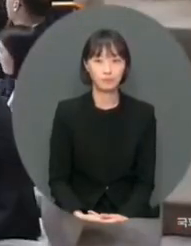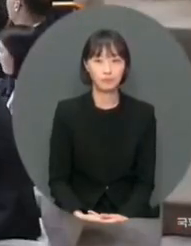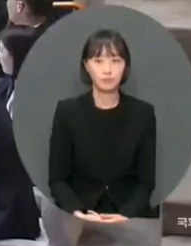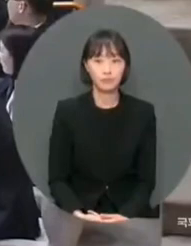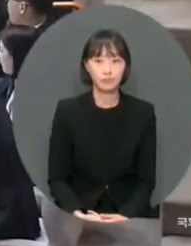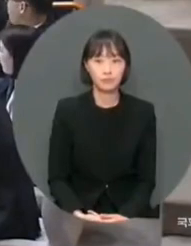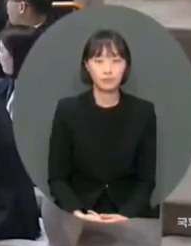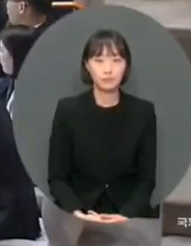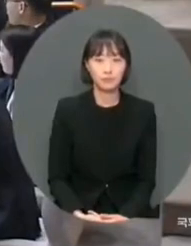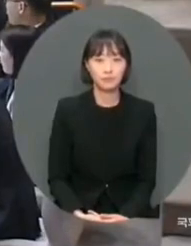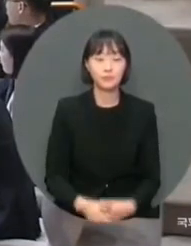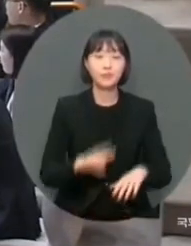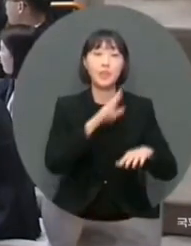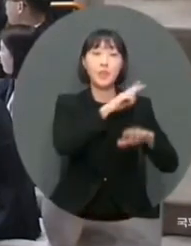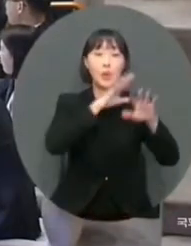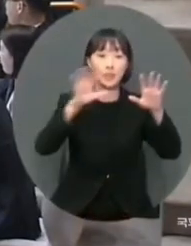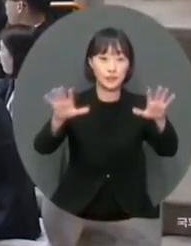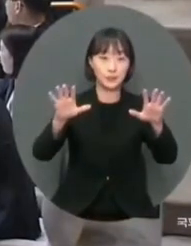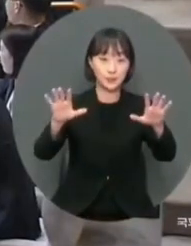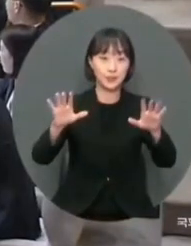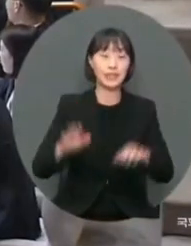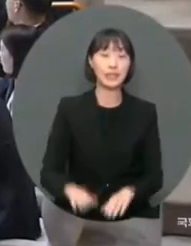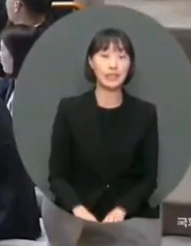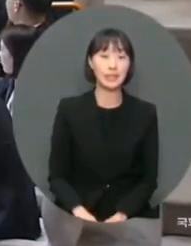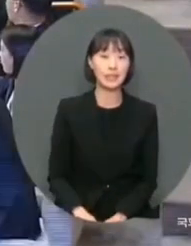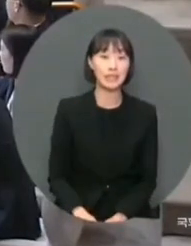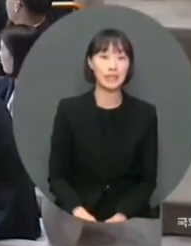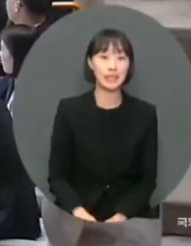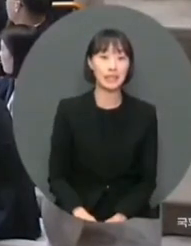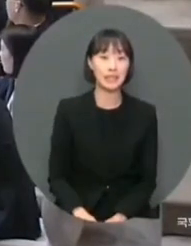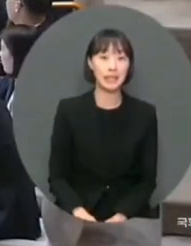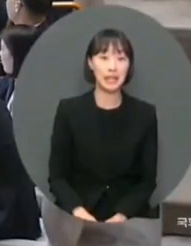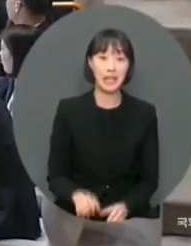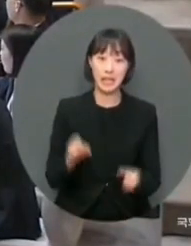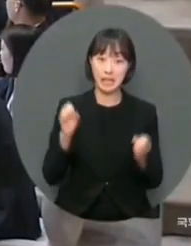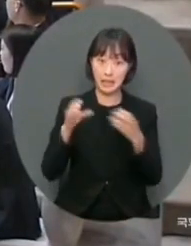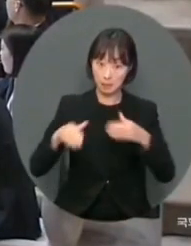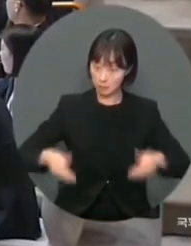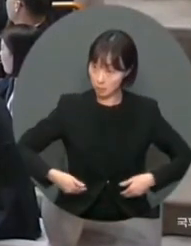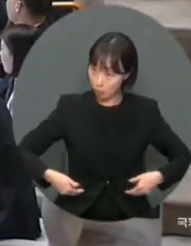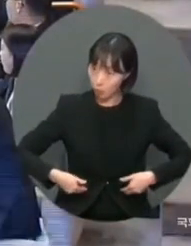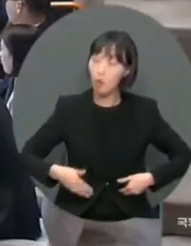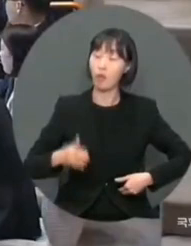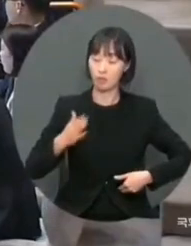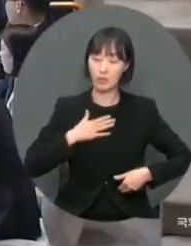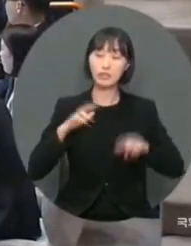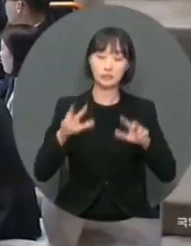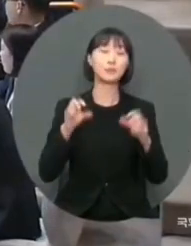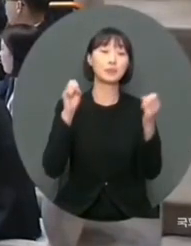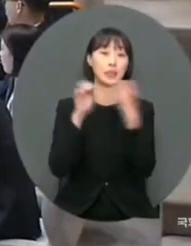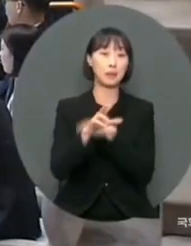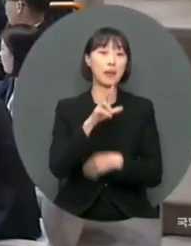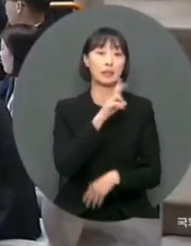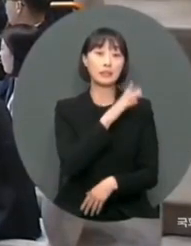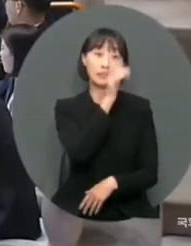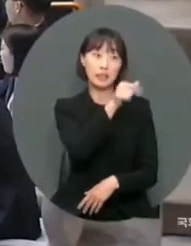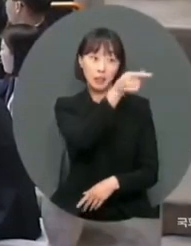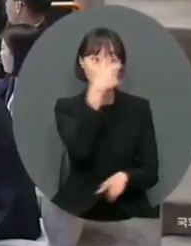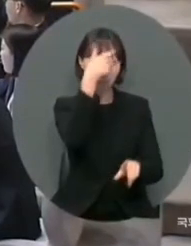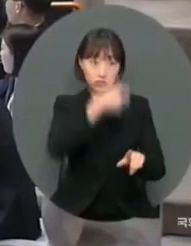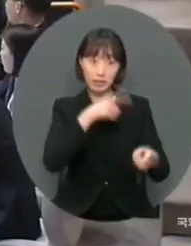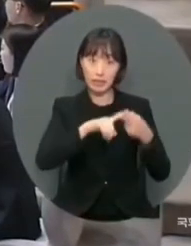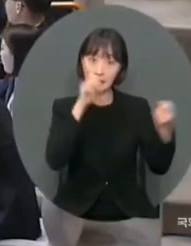자, 아니, 우리 의원님들 아니, 제가 의원님께 답변을 드려야 됩니까? 그럼 드리겠습니다. 총리님, 의장님, 네, 제가 저 네. 의원님께 답변을 드릴까요?